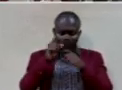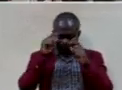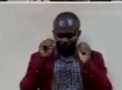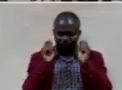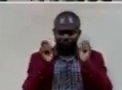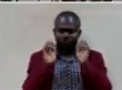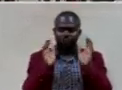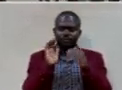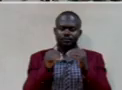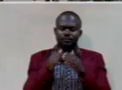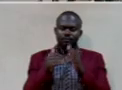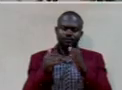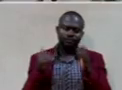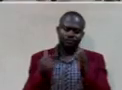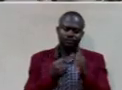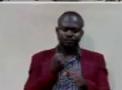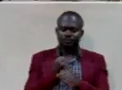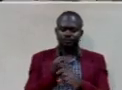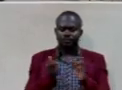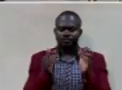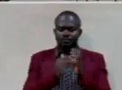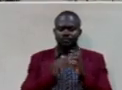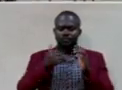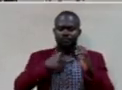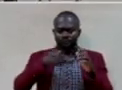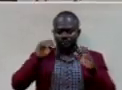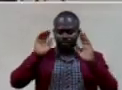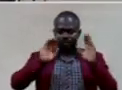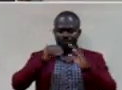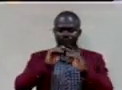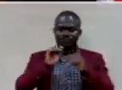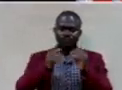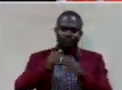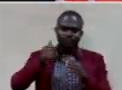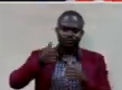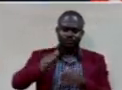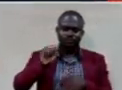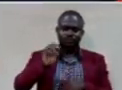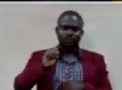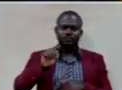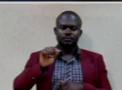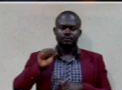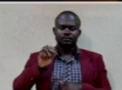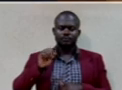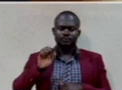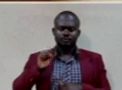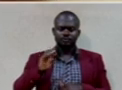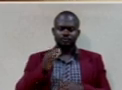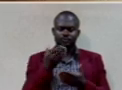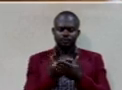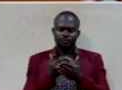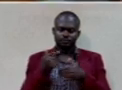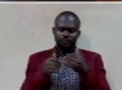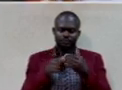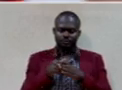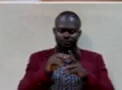n'uko yari imeze mbere y'imyaka, kandi bigizwemo uruhare n'abaturage ubwabo. Mukamasabo Apoloni uyobora aka karere yabasabye